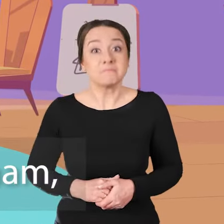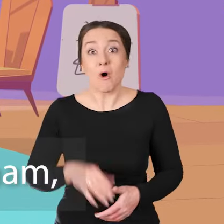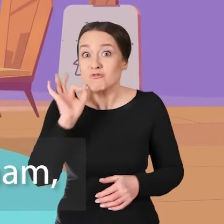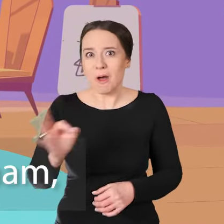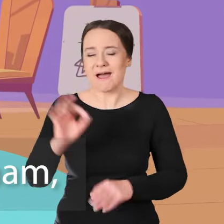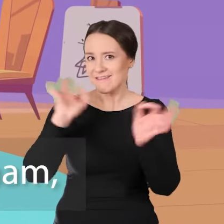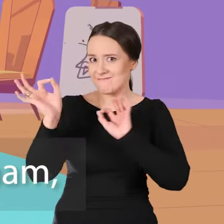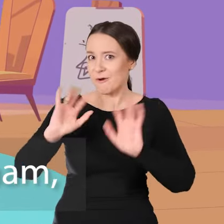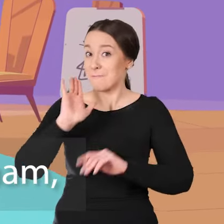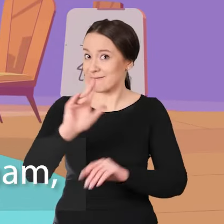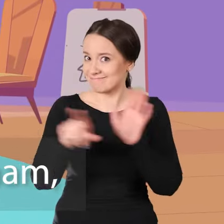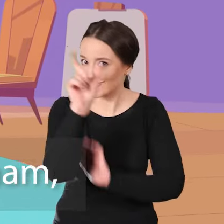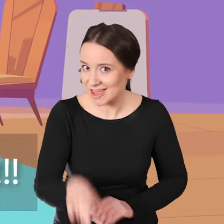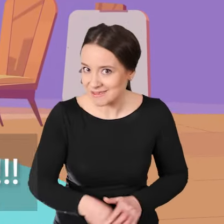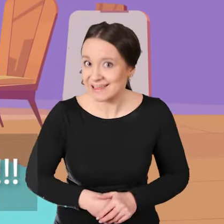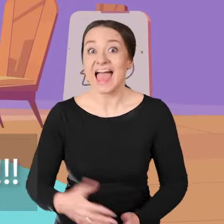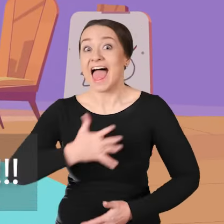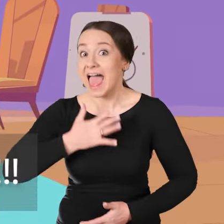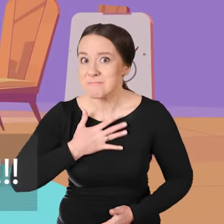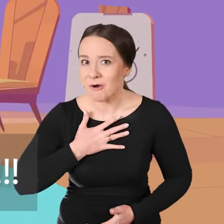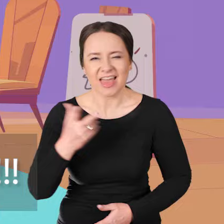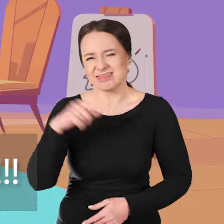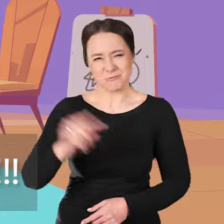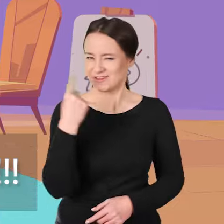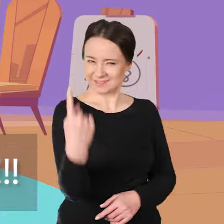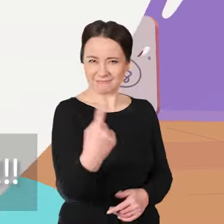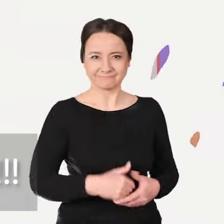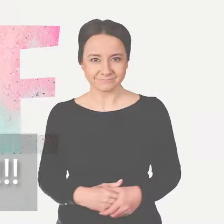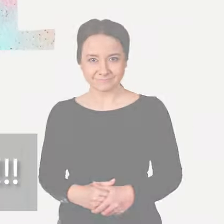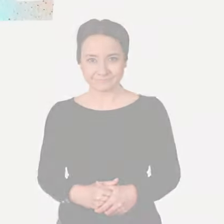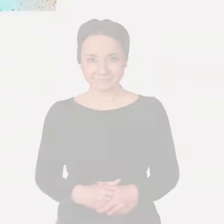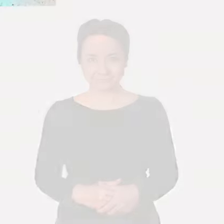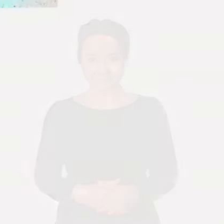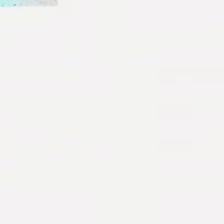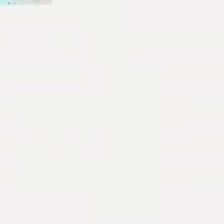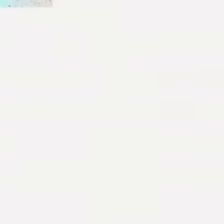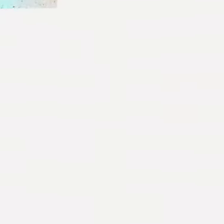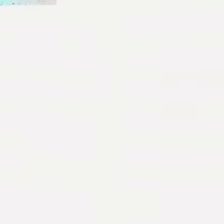bo dobrą wiadomość dla ciebie też mam że z emocjami nie musisz być